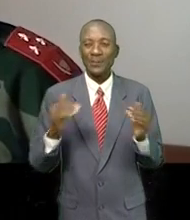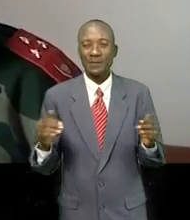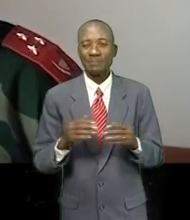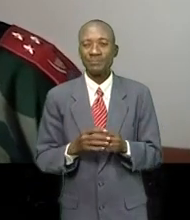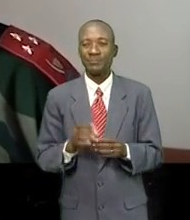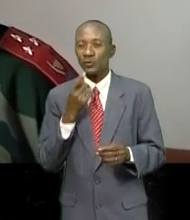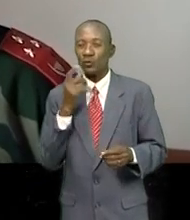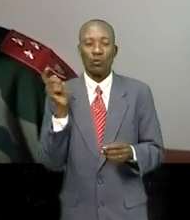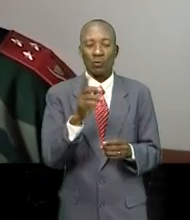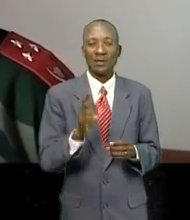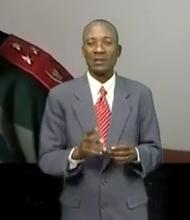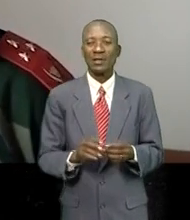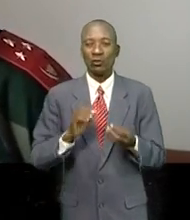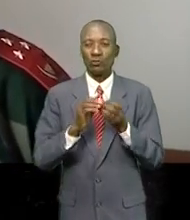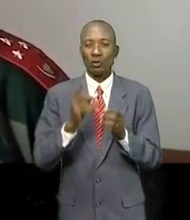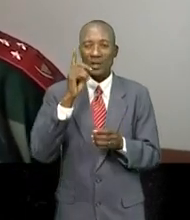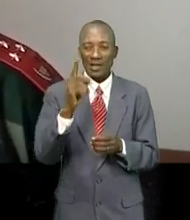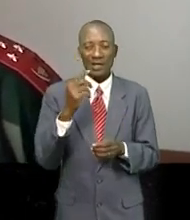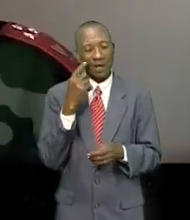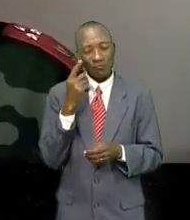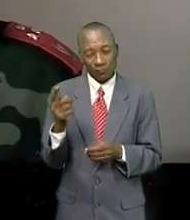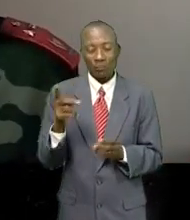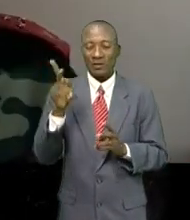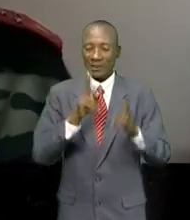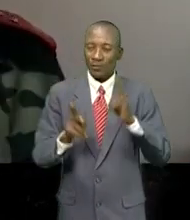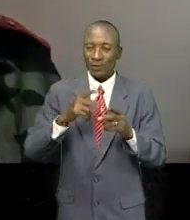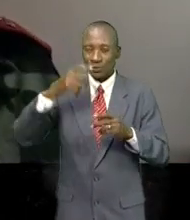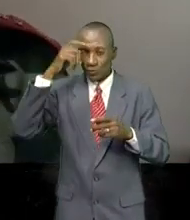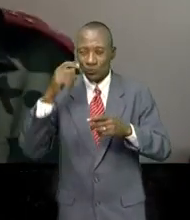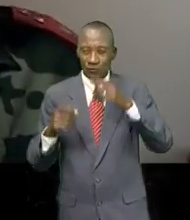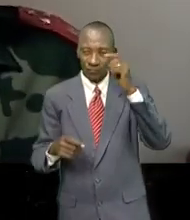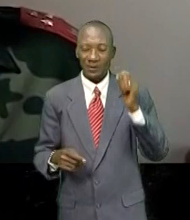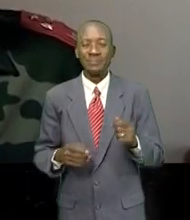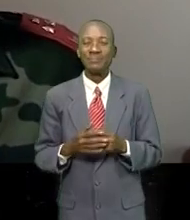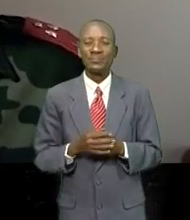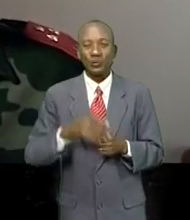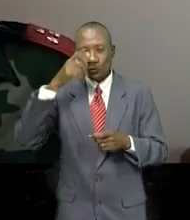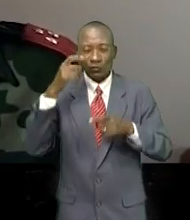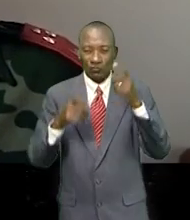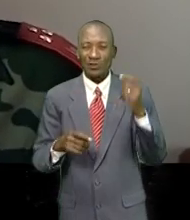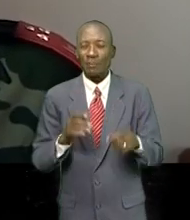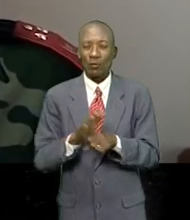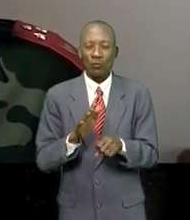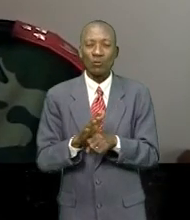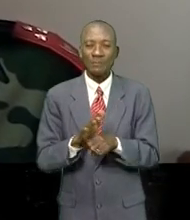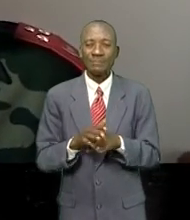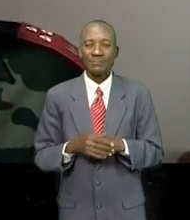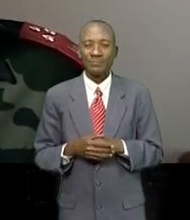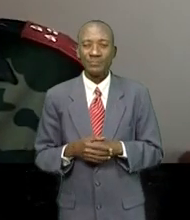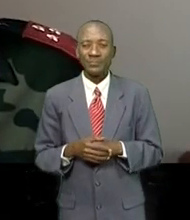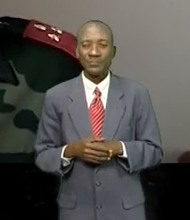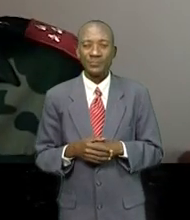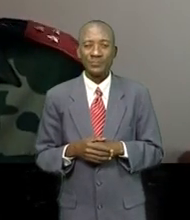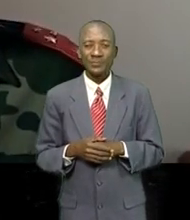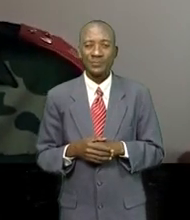a vu que la population avait besoin de la sécurité. J'ai eu beaucoup d'informations de Kinshasa. Il y a des